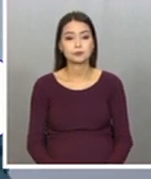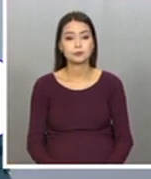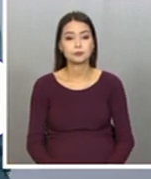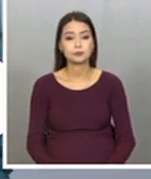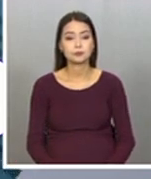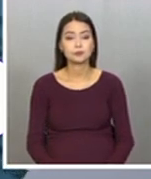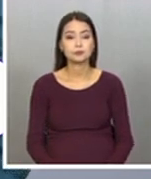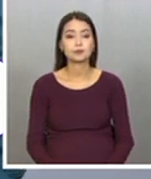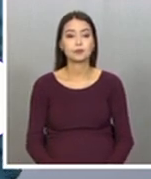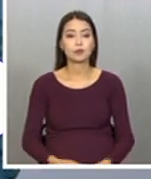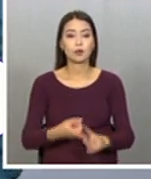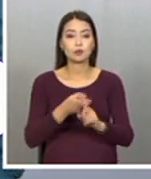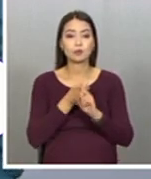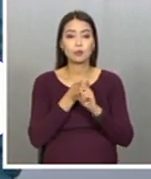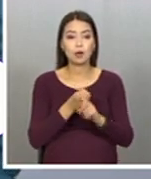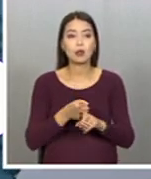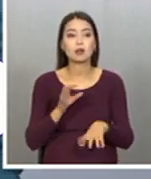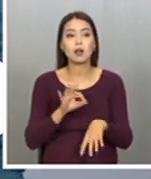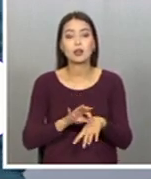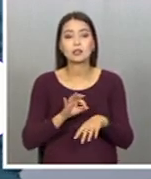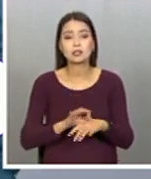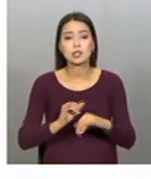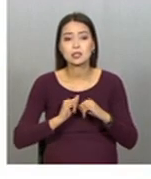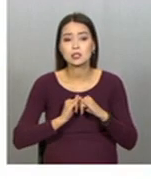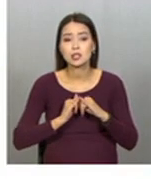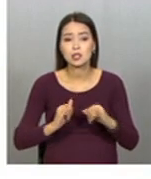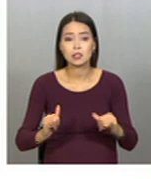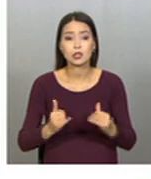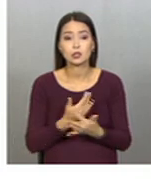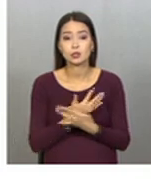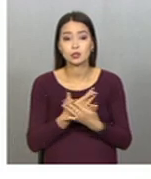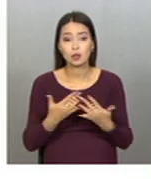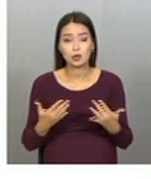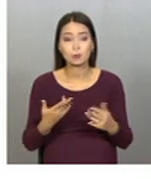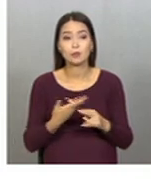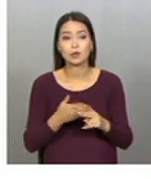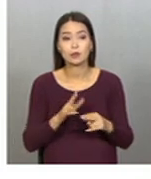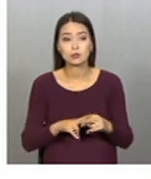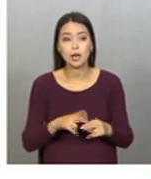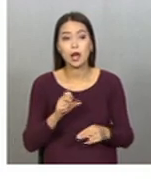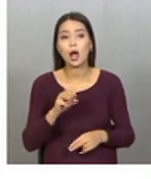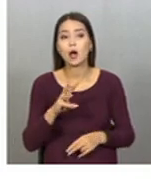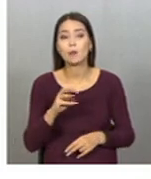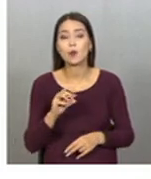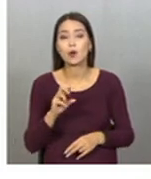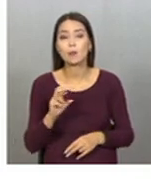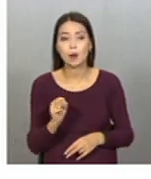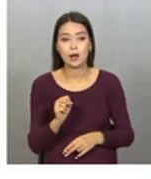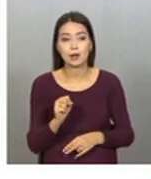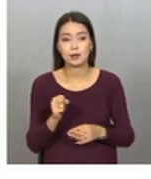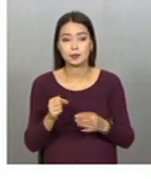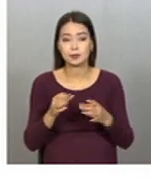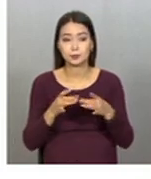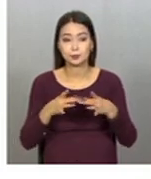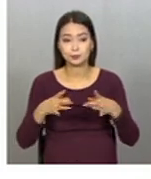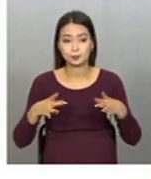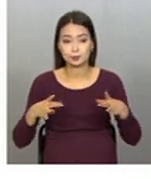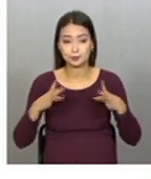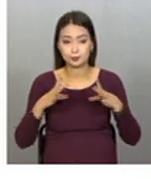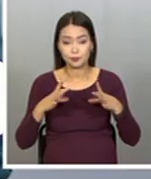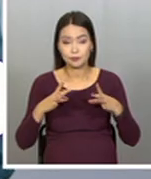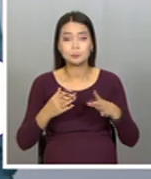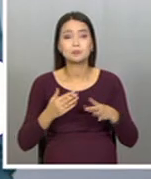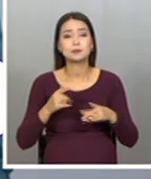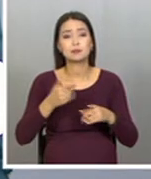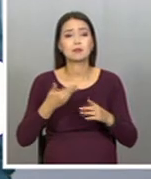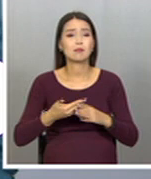Жұқпалы аурулардың кең тараған түрлерінің бірі амеба дизентериясы. Оқушылар, сіздер төменгі сыныпта